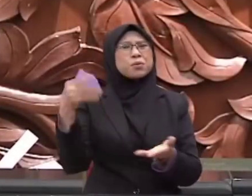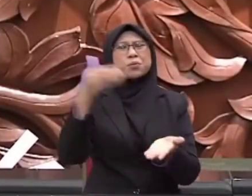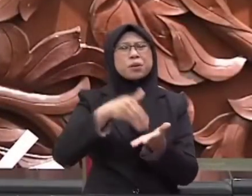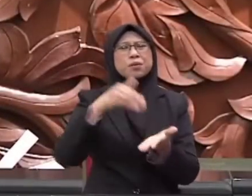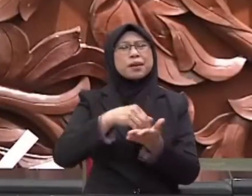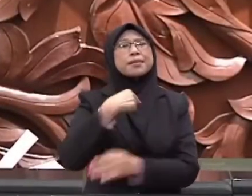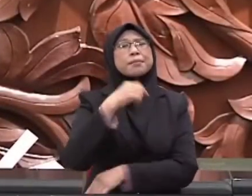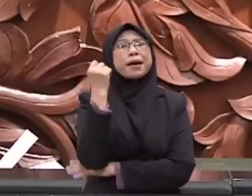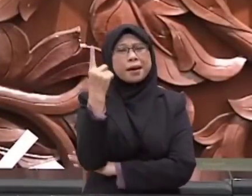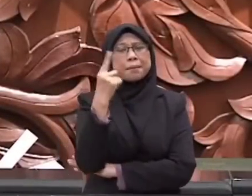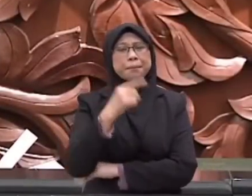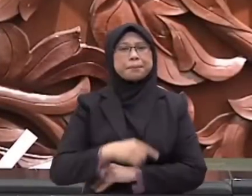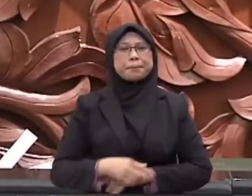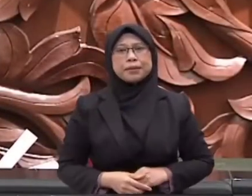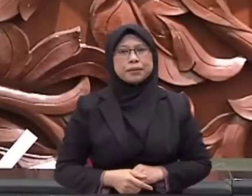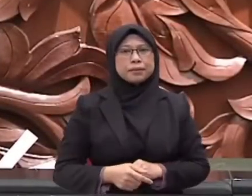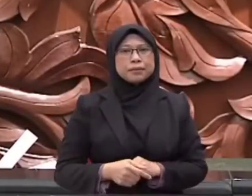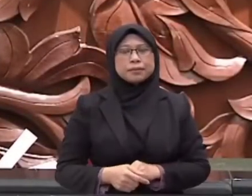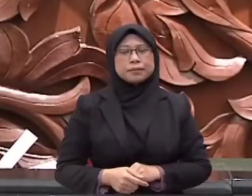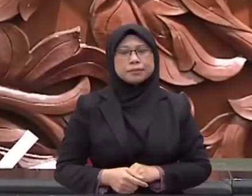Saya faham. Okey.